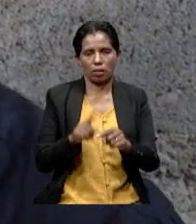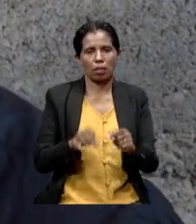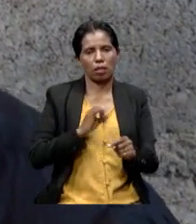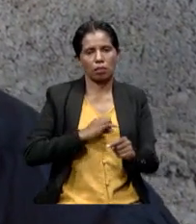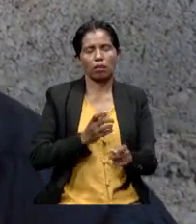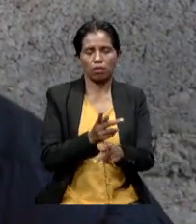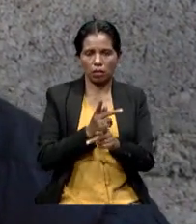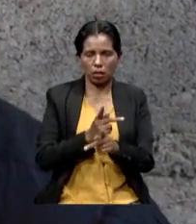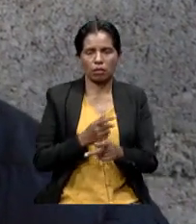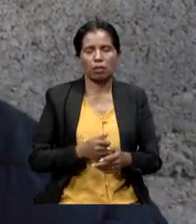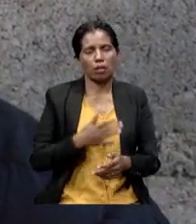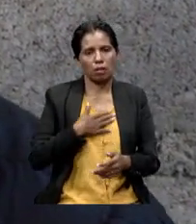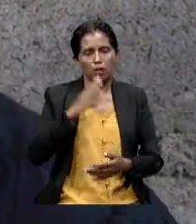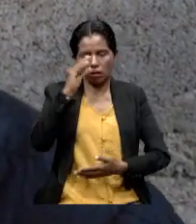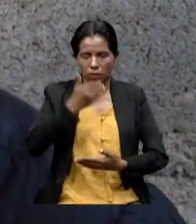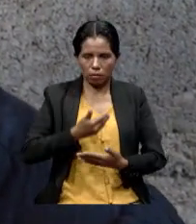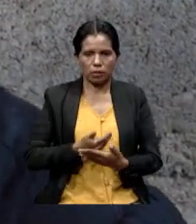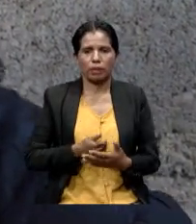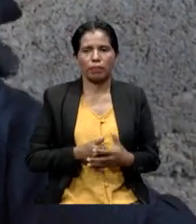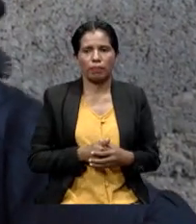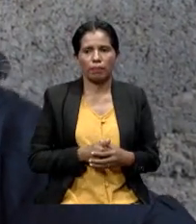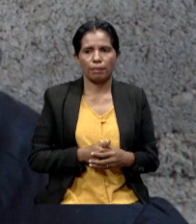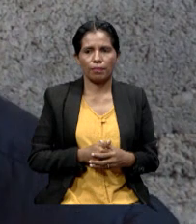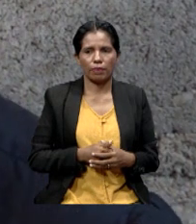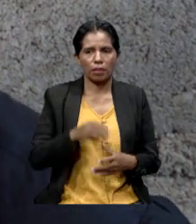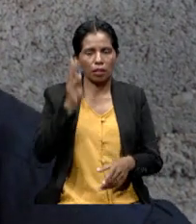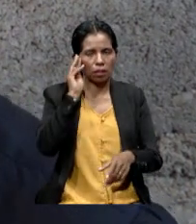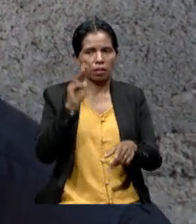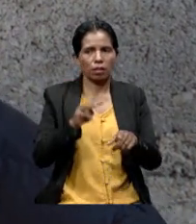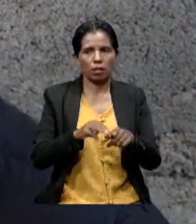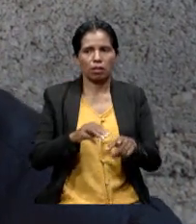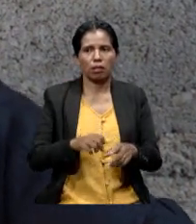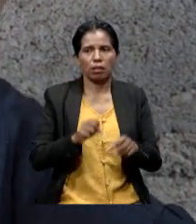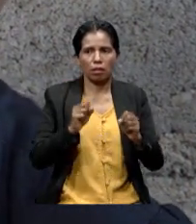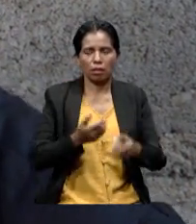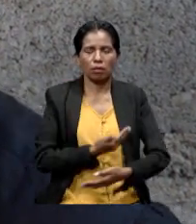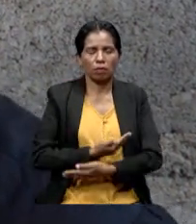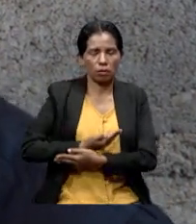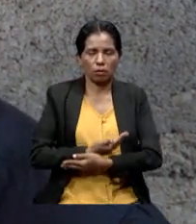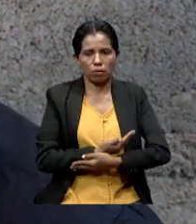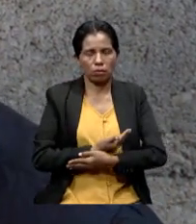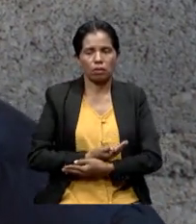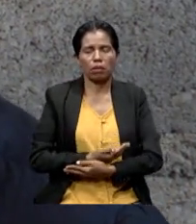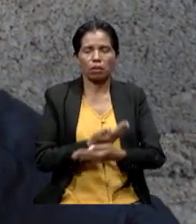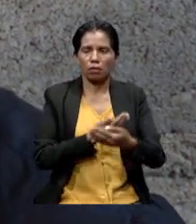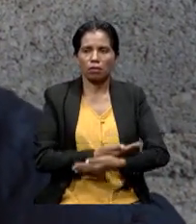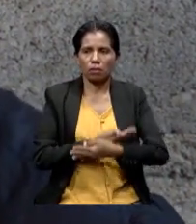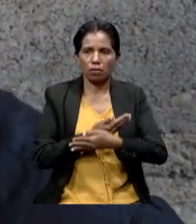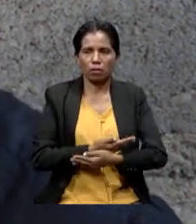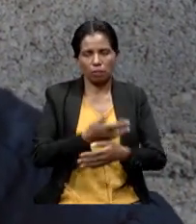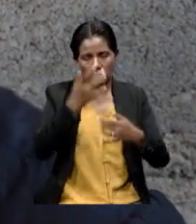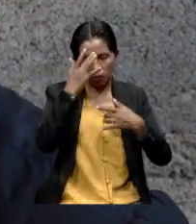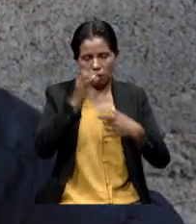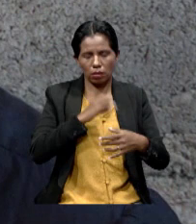da to sane sane bele ni ali sau sim ro ni ali sira mos hating ko usnya ni bele muris mai sau ting